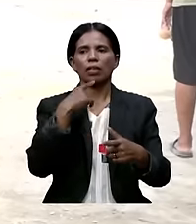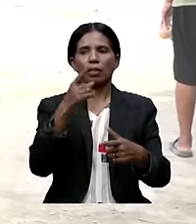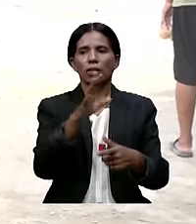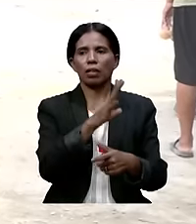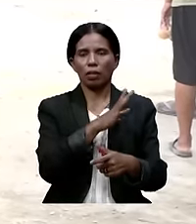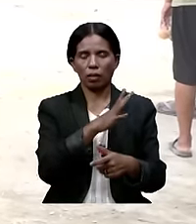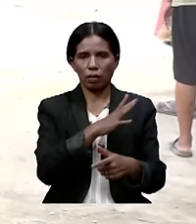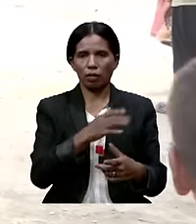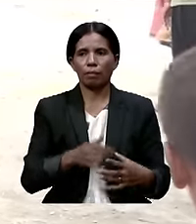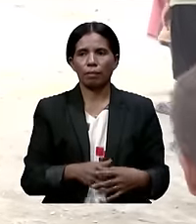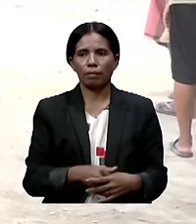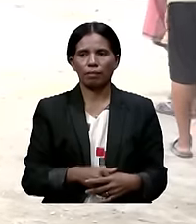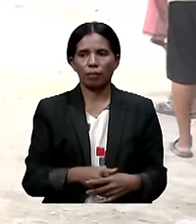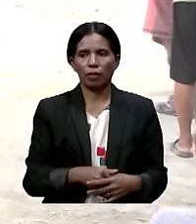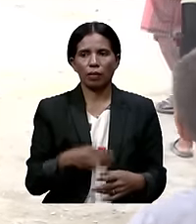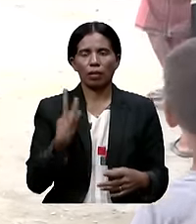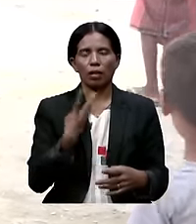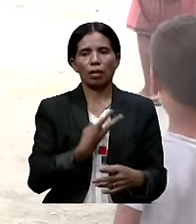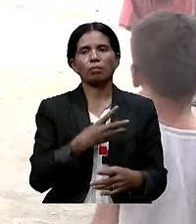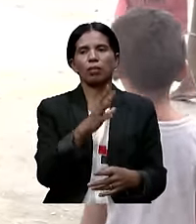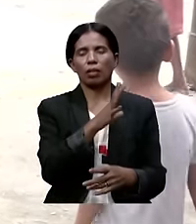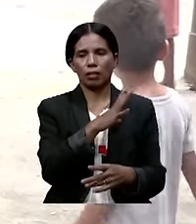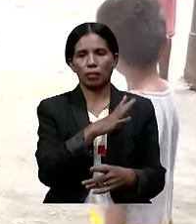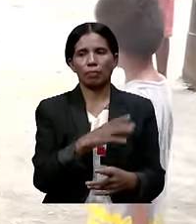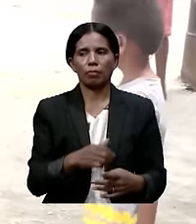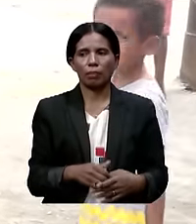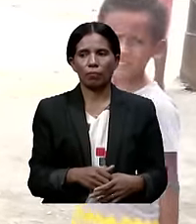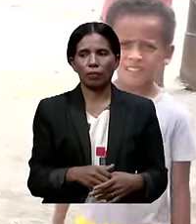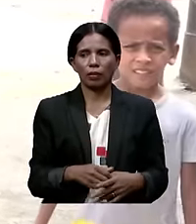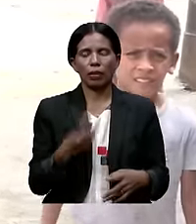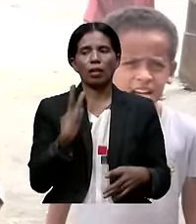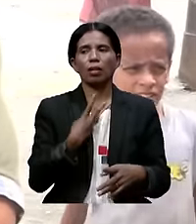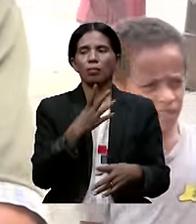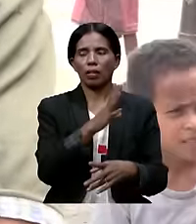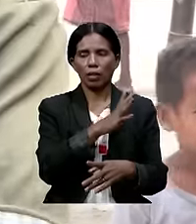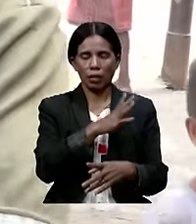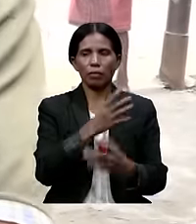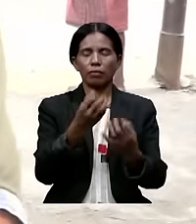deh, antau ami hein. Setelah ami hein hein,